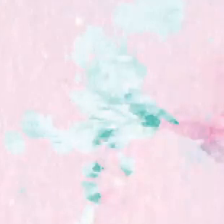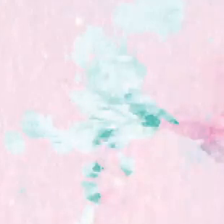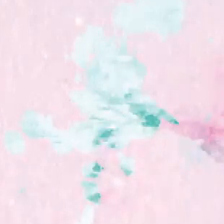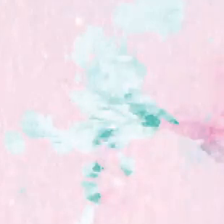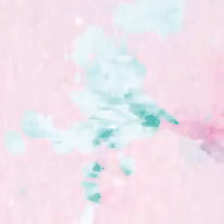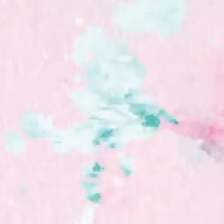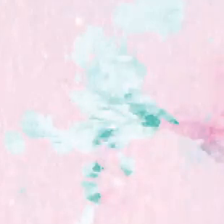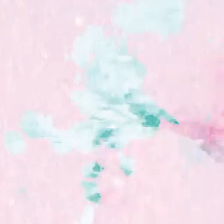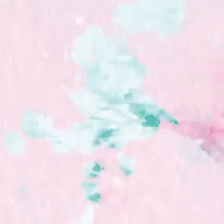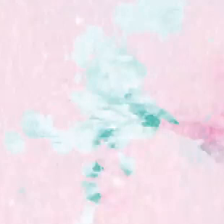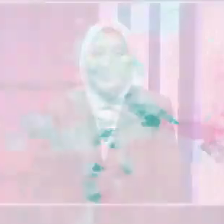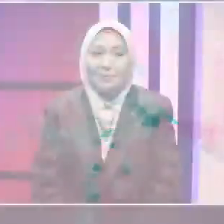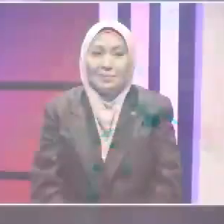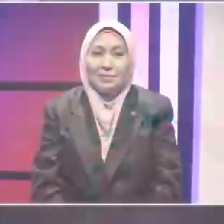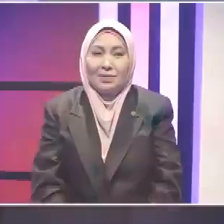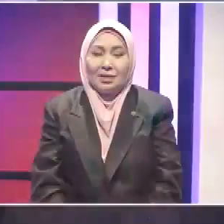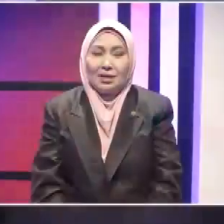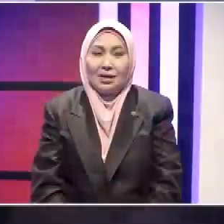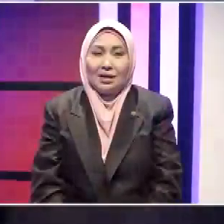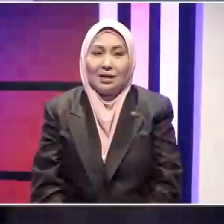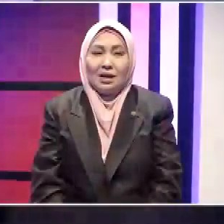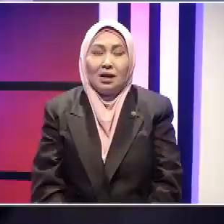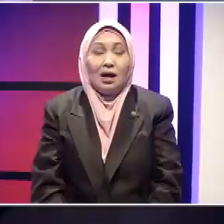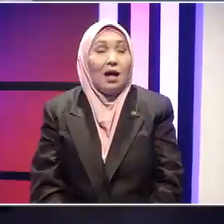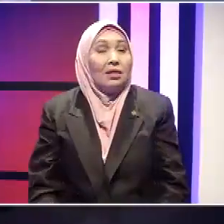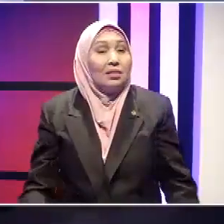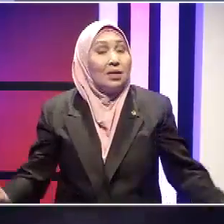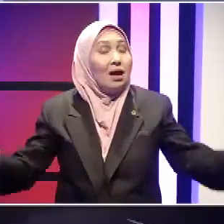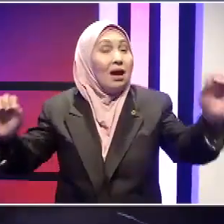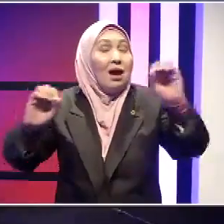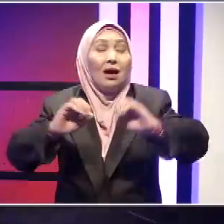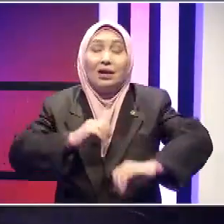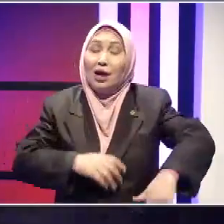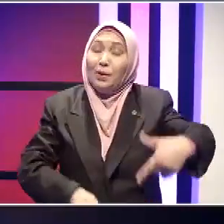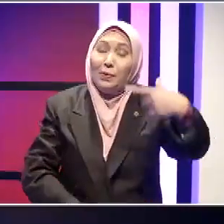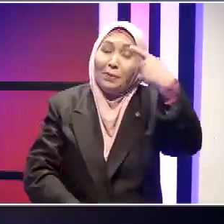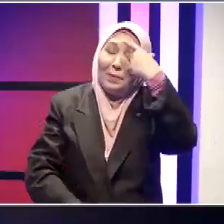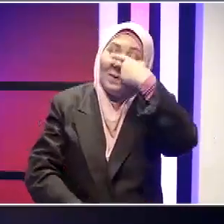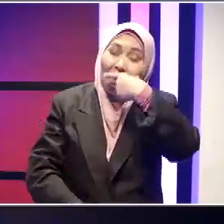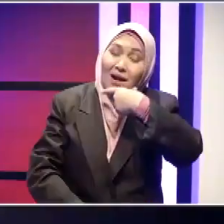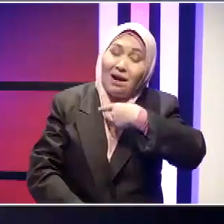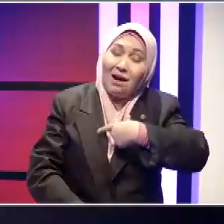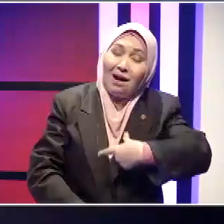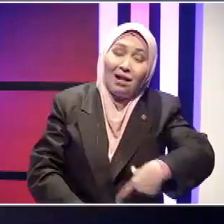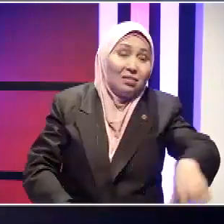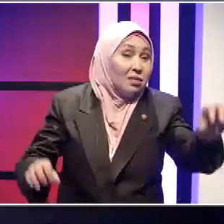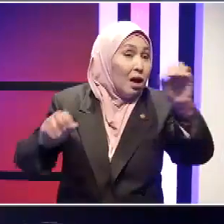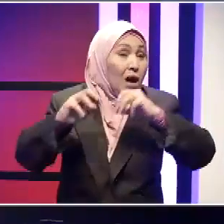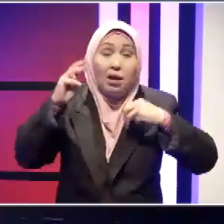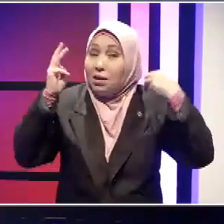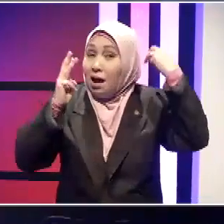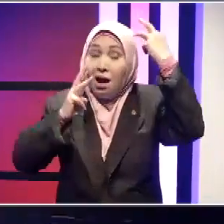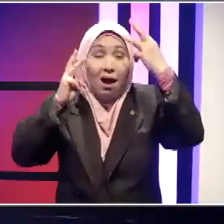uh uh Hai tiada duka tiada resah